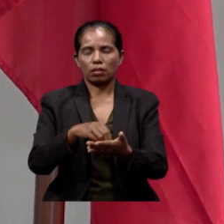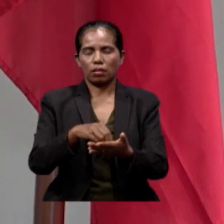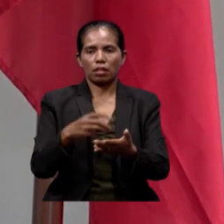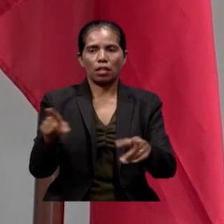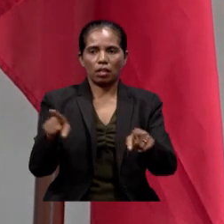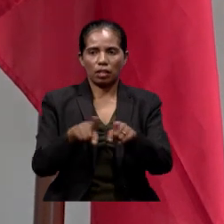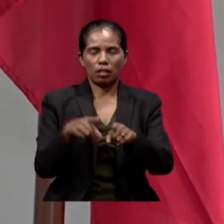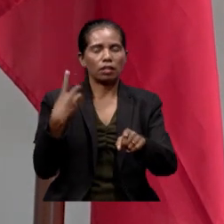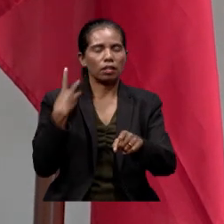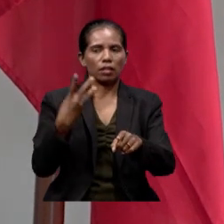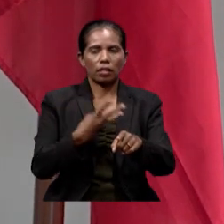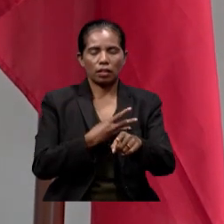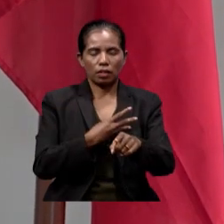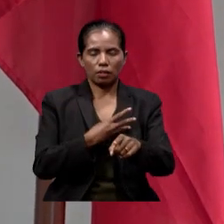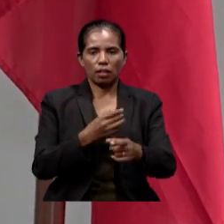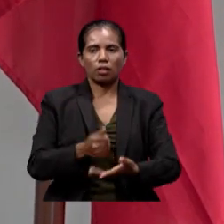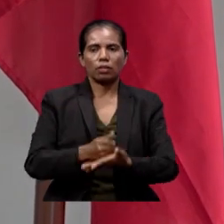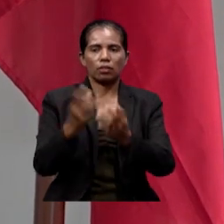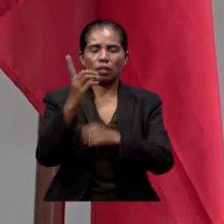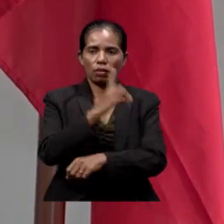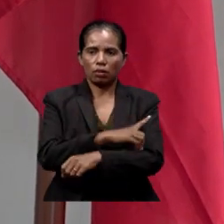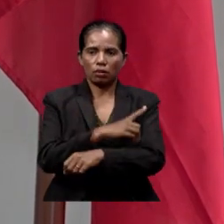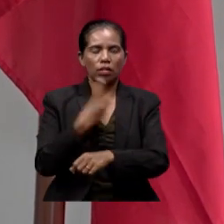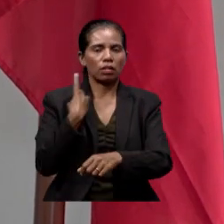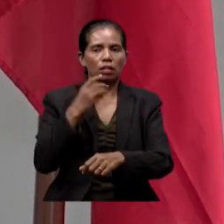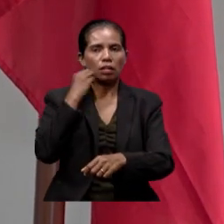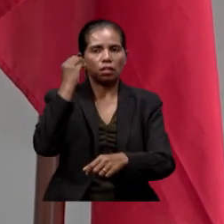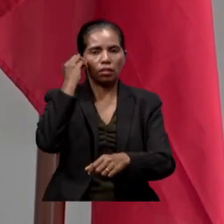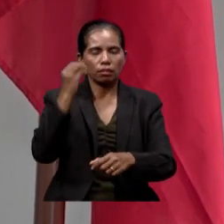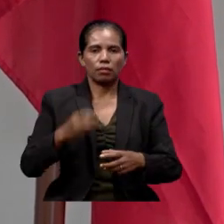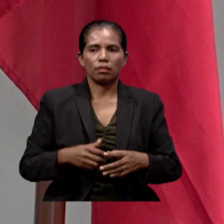ne ahimata lor lor nia ita ne kuma. Ira ne importan.